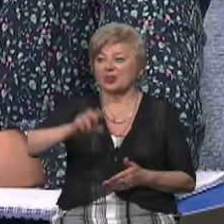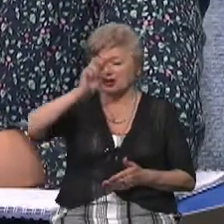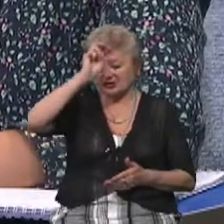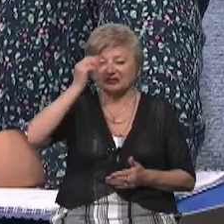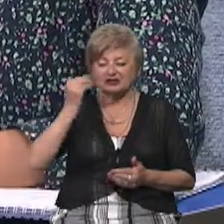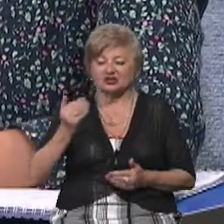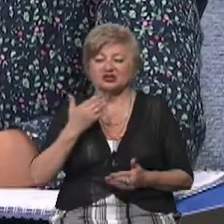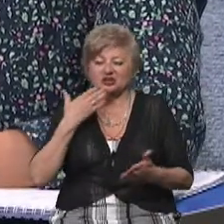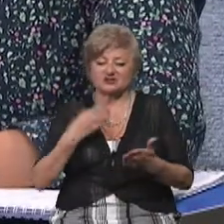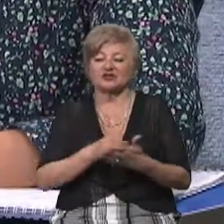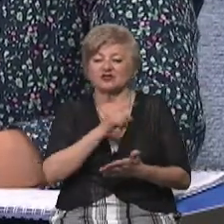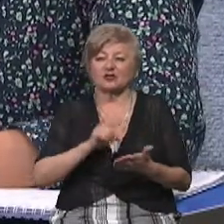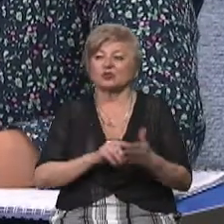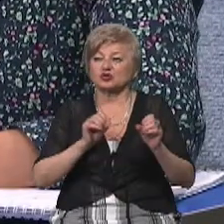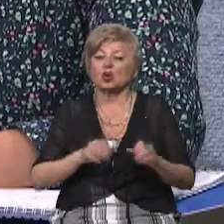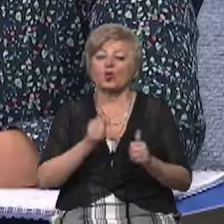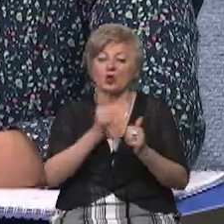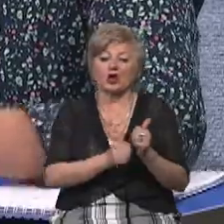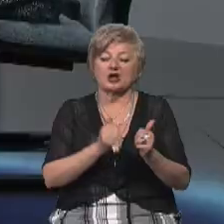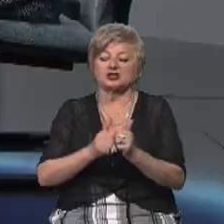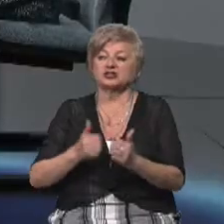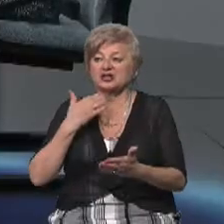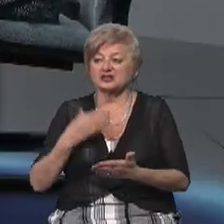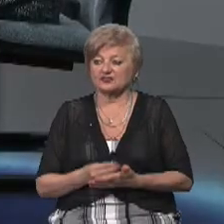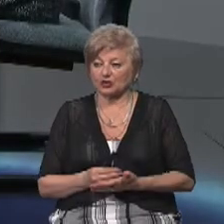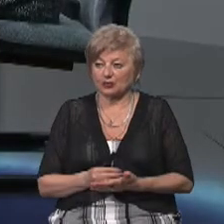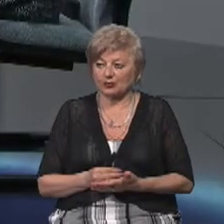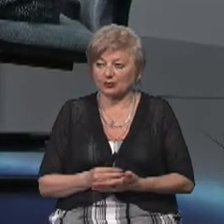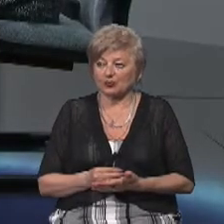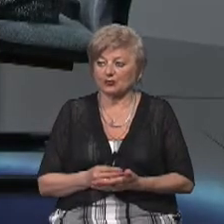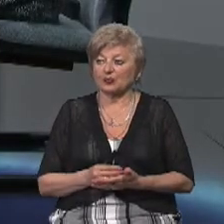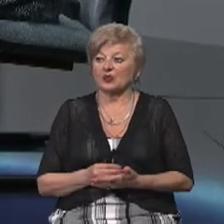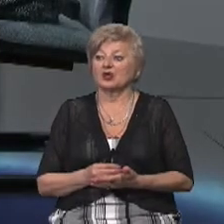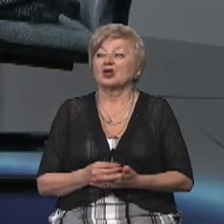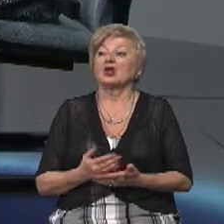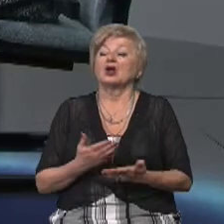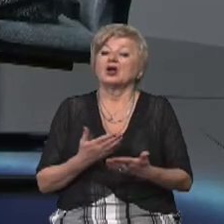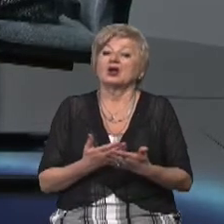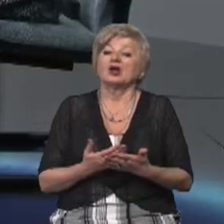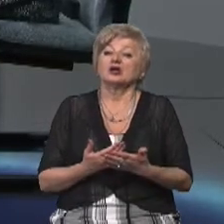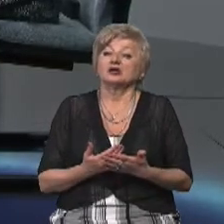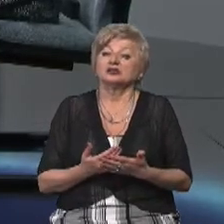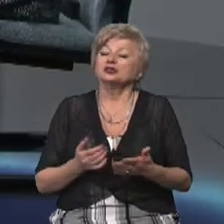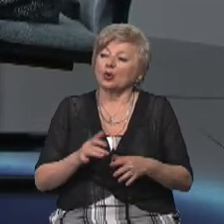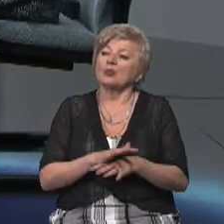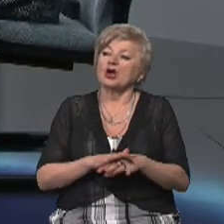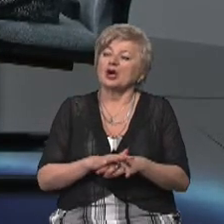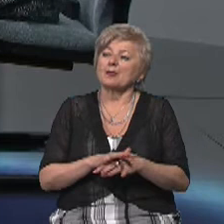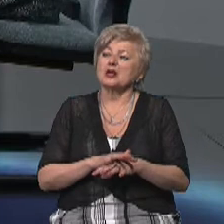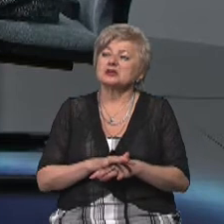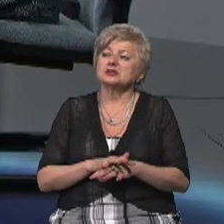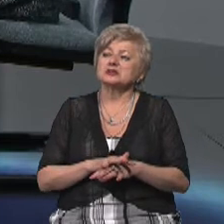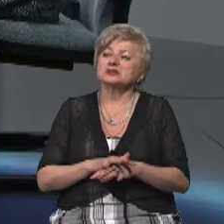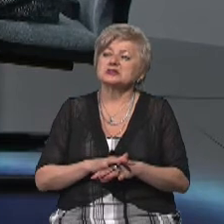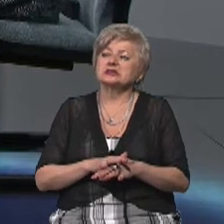Держліс, там свої питання, там у кожного є питання. Але є громадські активісти, які налагоджують зараз громадський